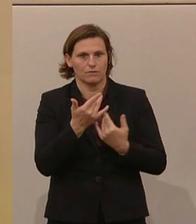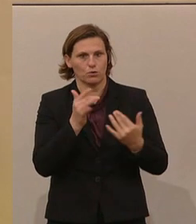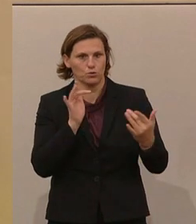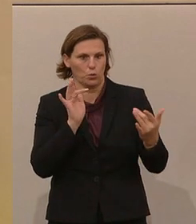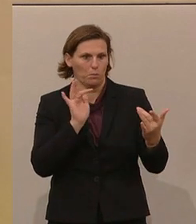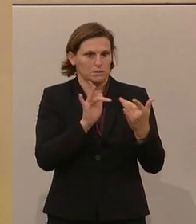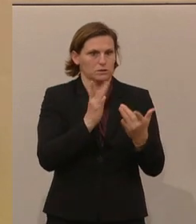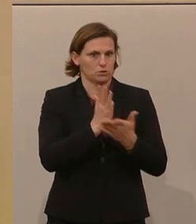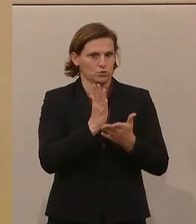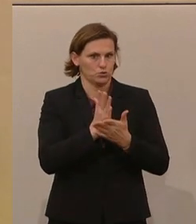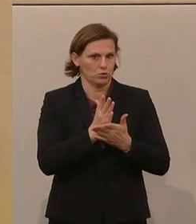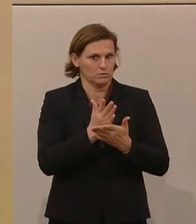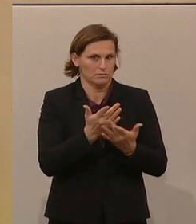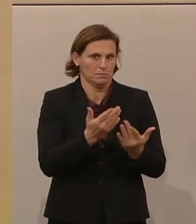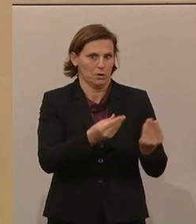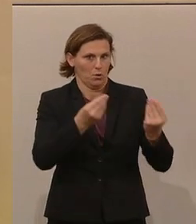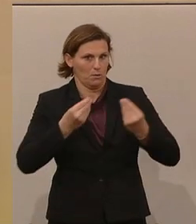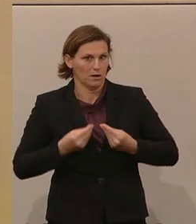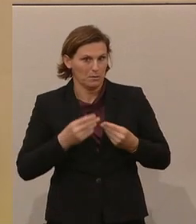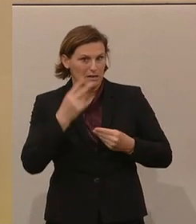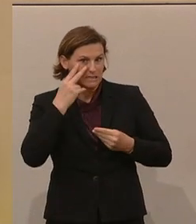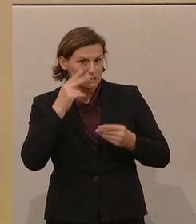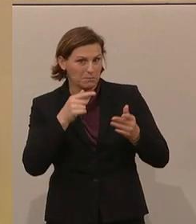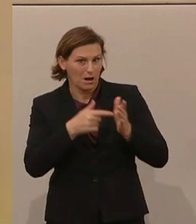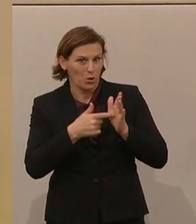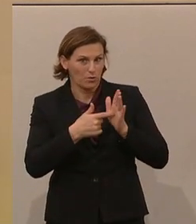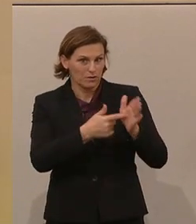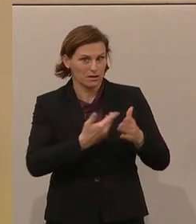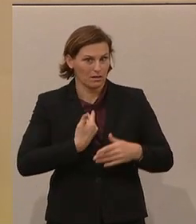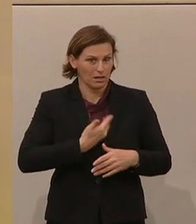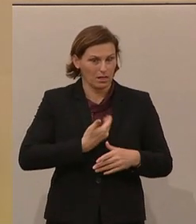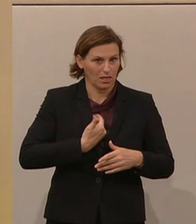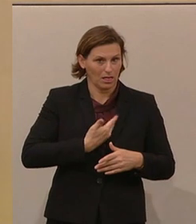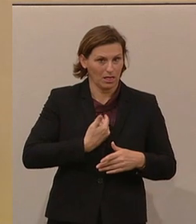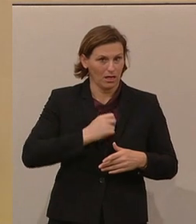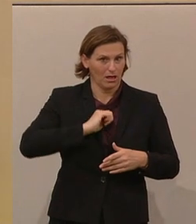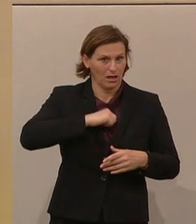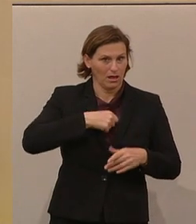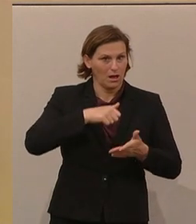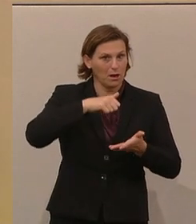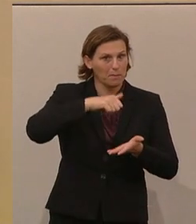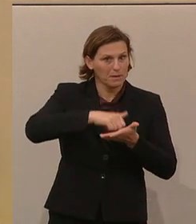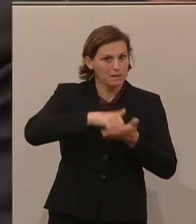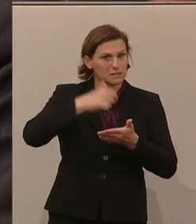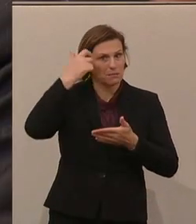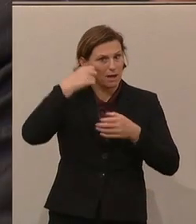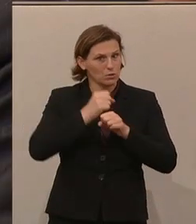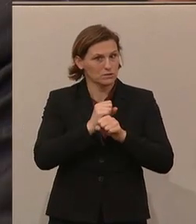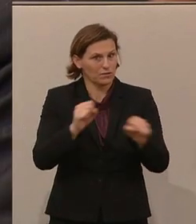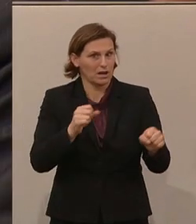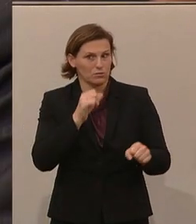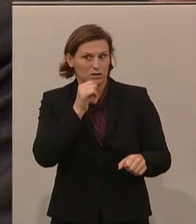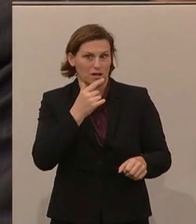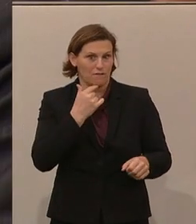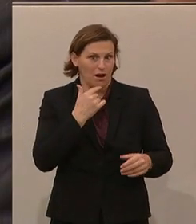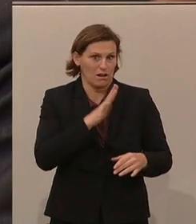Opposition jemals bekommen hat, zeigt aber auch ihre sehr, sehr zweifelhafte Haltung zur Presse- und Meinungsfreiheit, einfach weil Ihnen ein Beitrag nicht gefallen